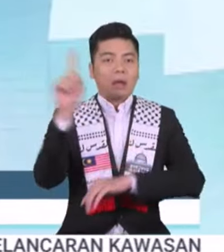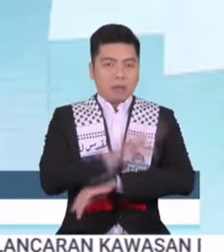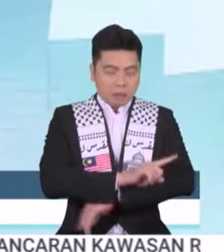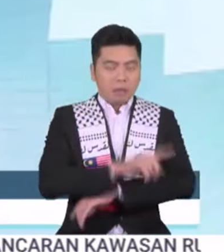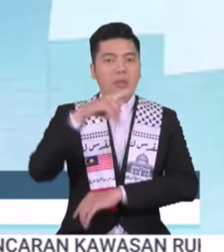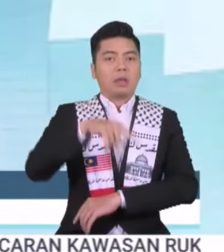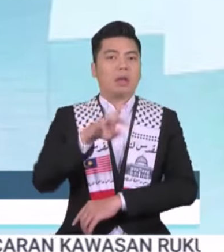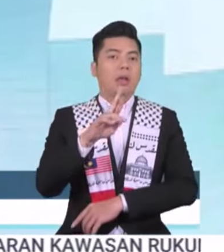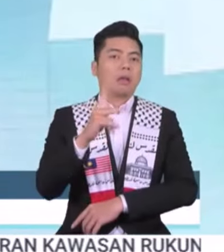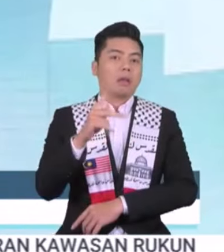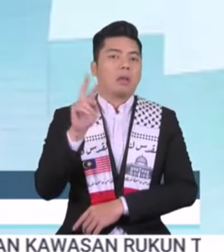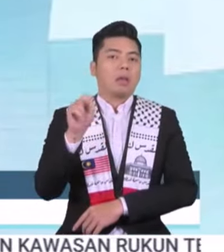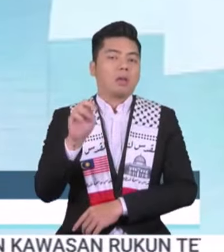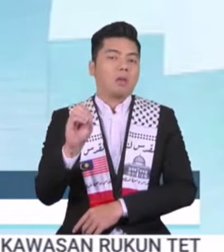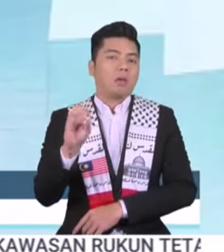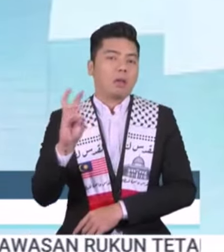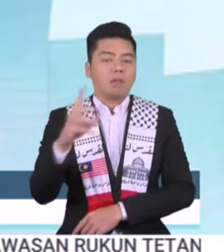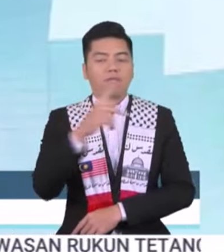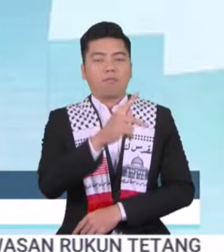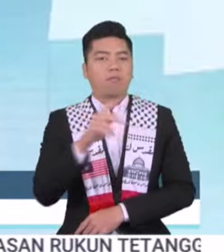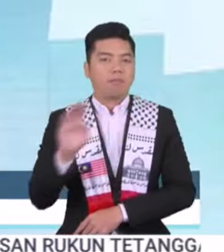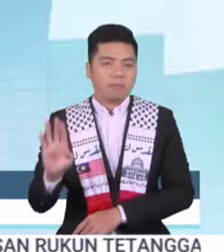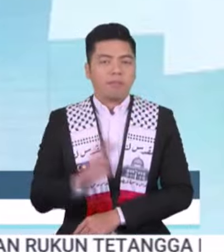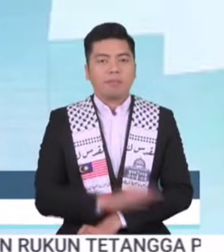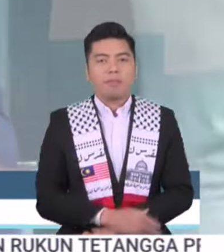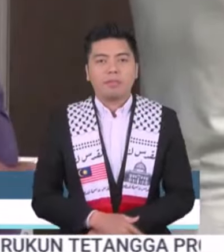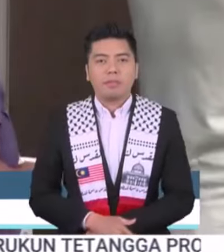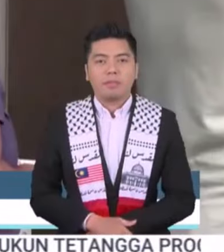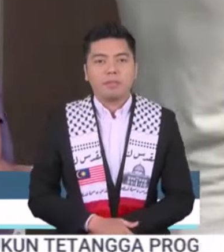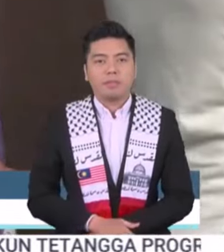kempen PRKN-06 Kuala Kubu Baharu.